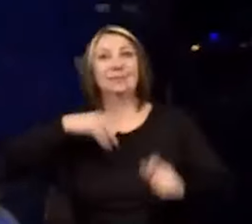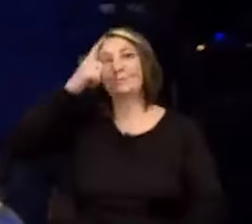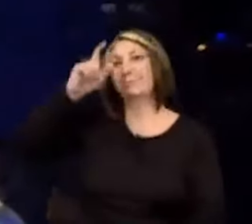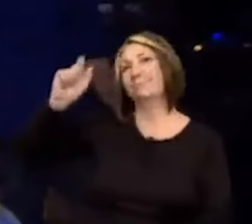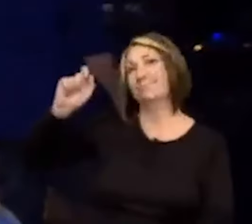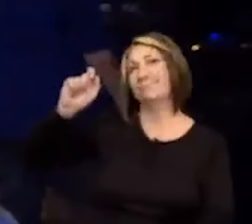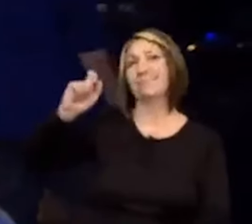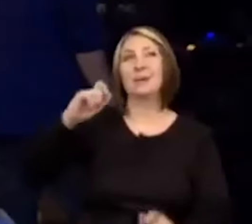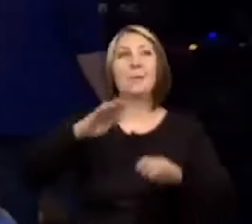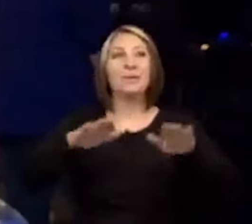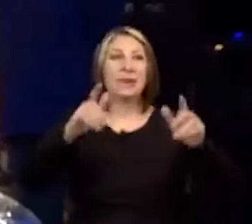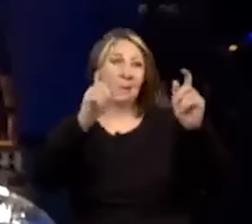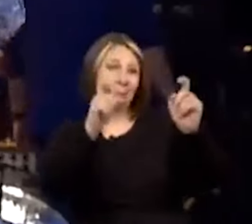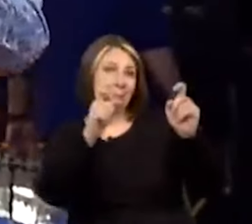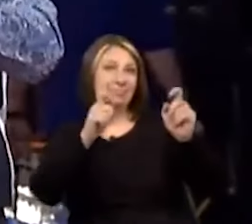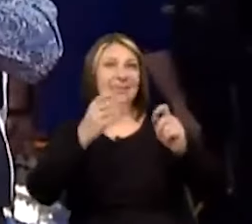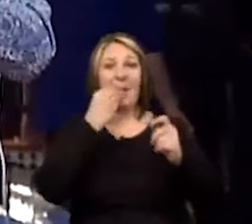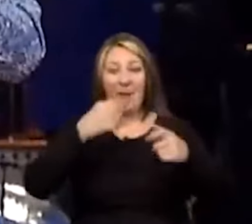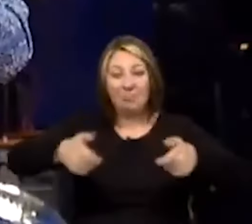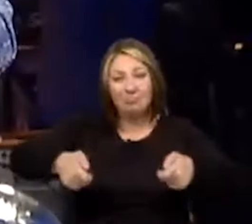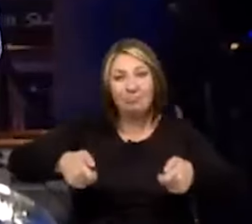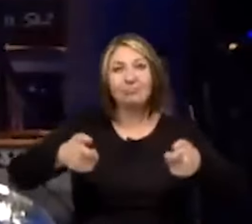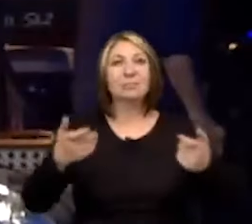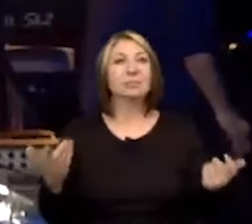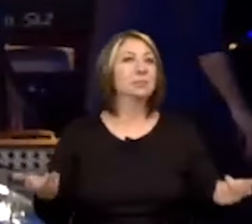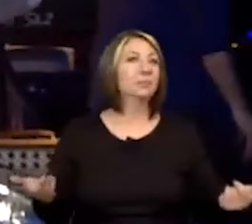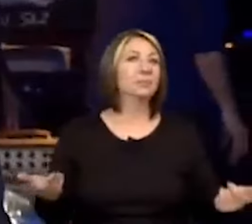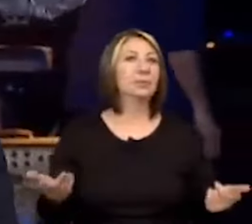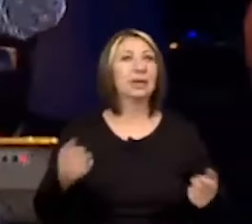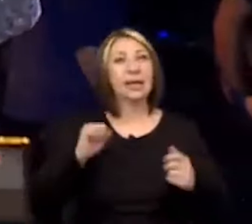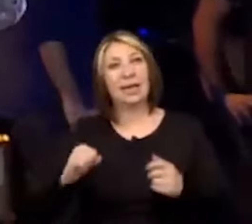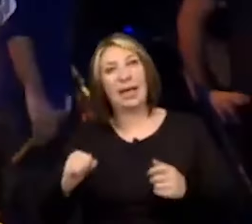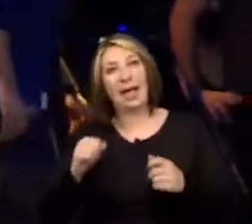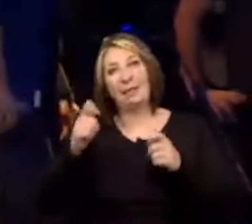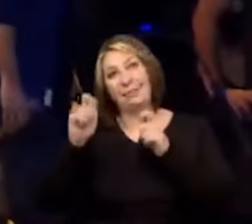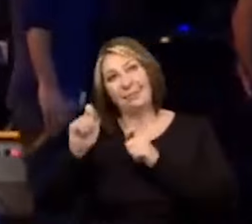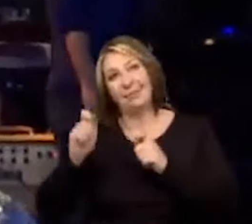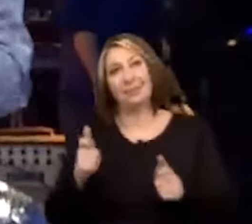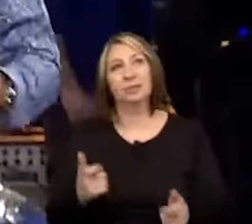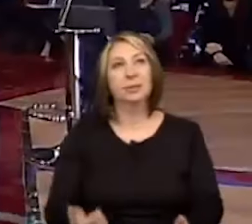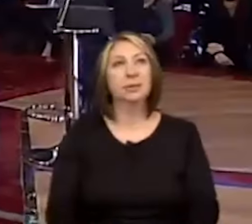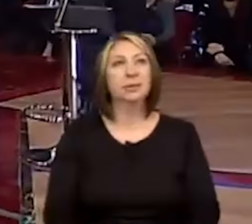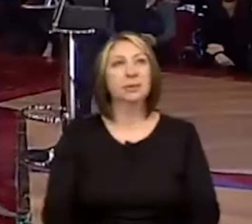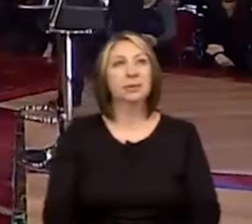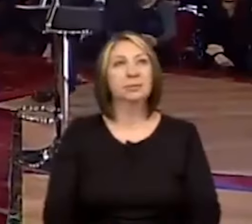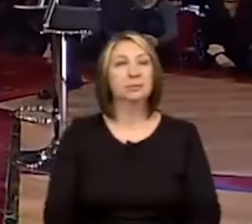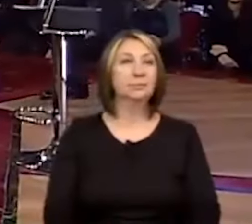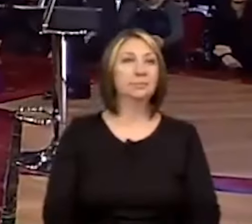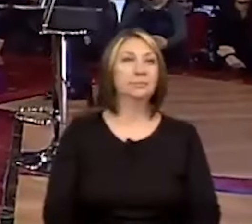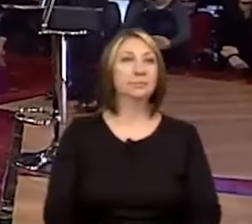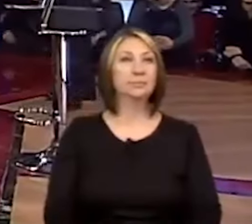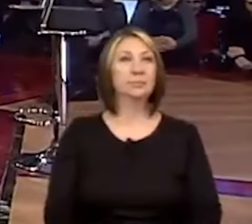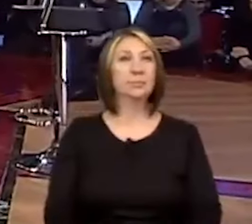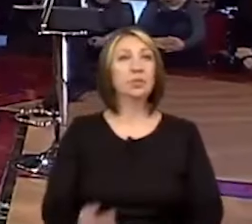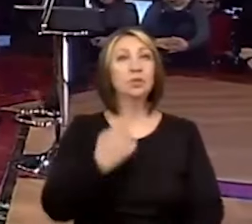başına selfie, masanın selfisi, yemekle selfie, kaka yaparken selfie ve